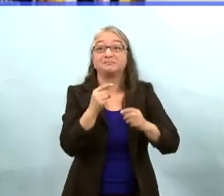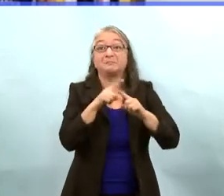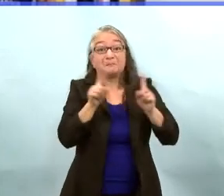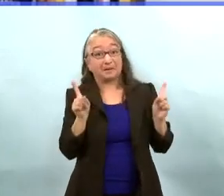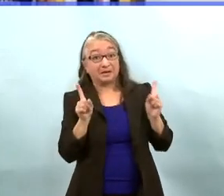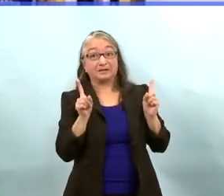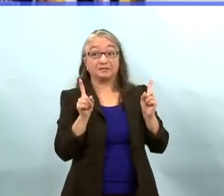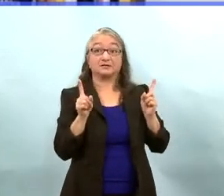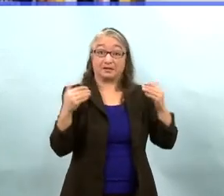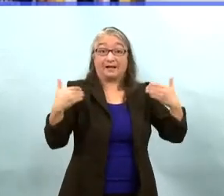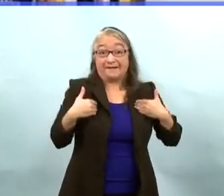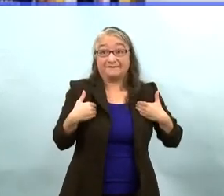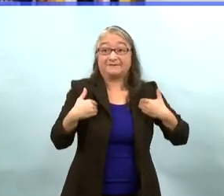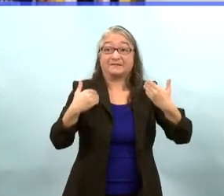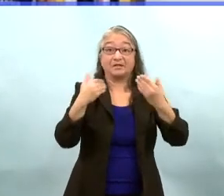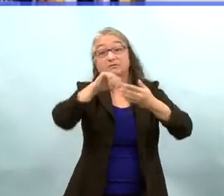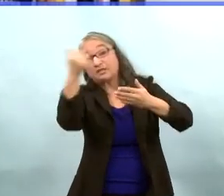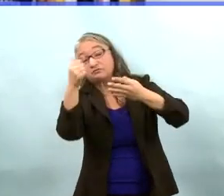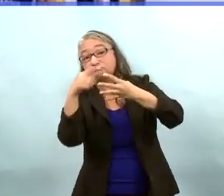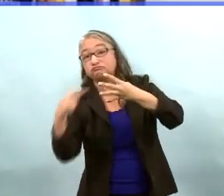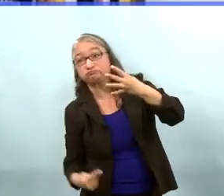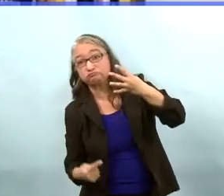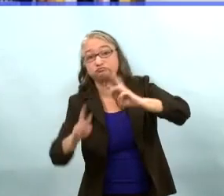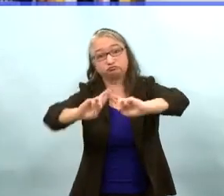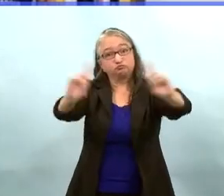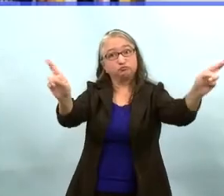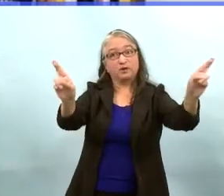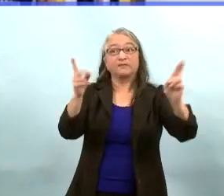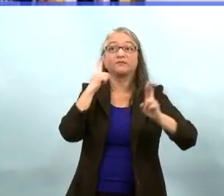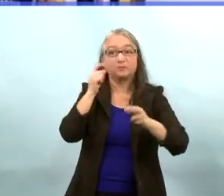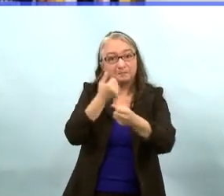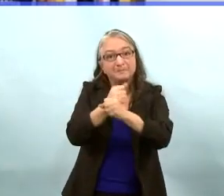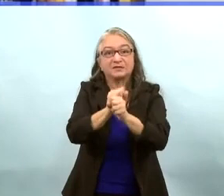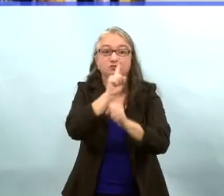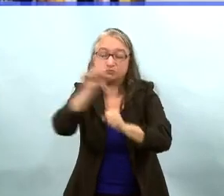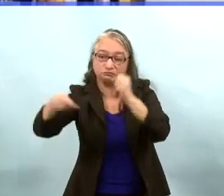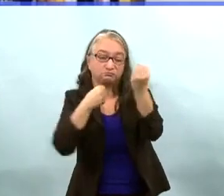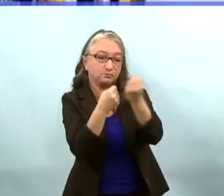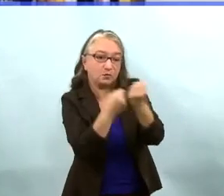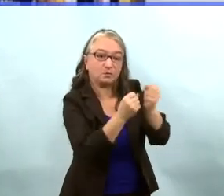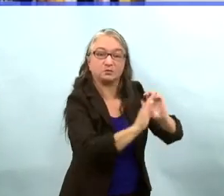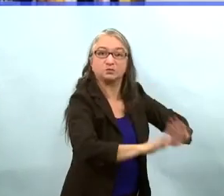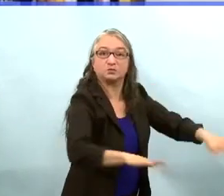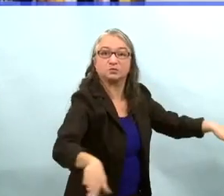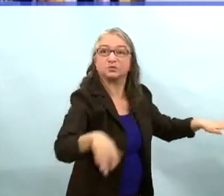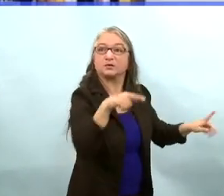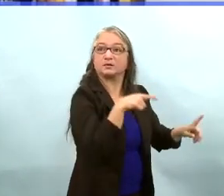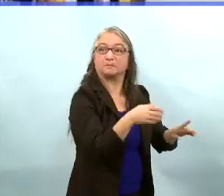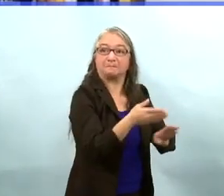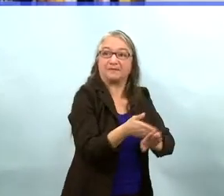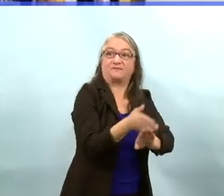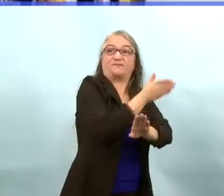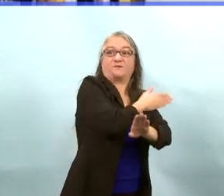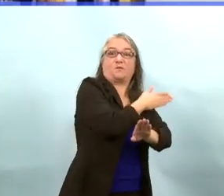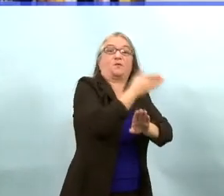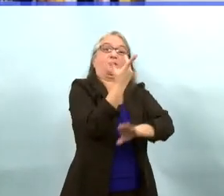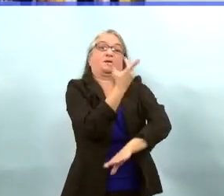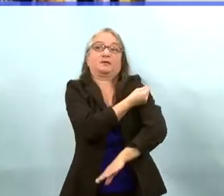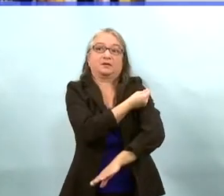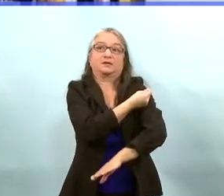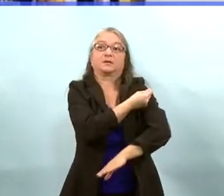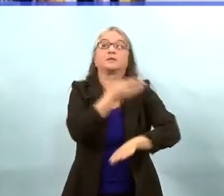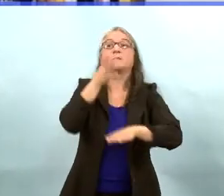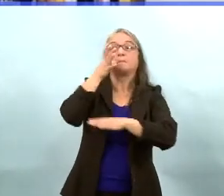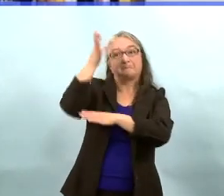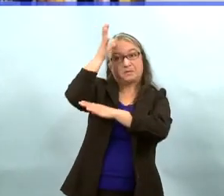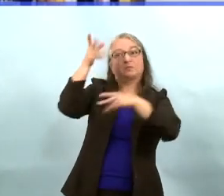il faudra que les parents fournissent un formulaire de consentement d'avance dans tous les cas. Donc, je crois que là, effectivement, ça aide